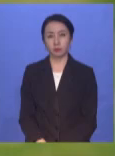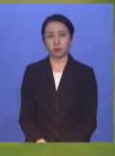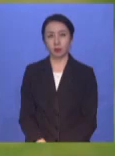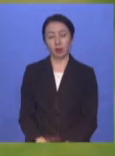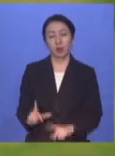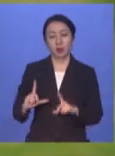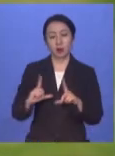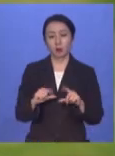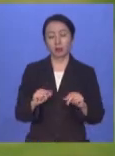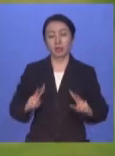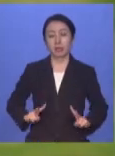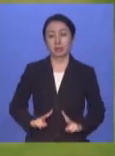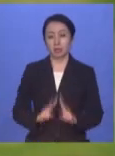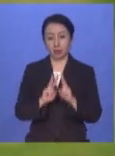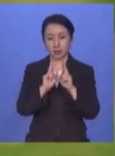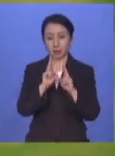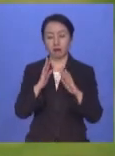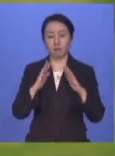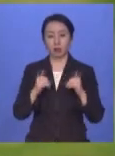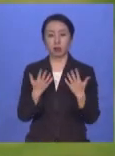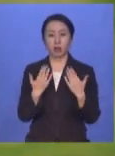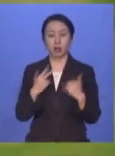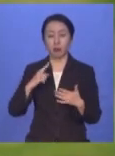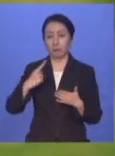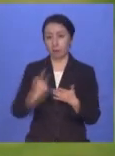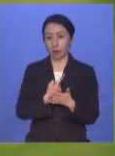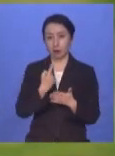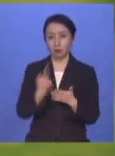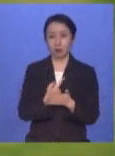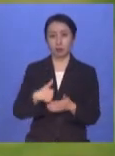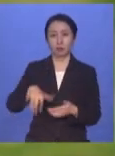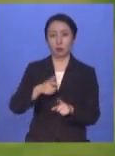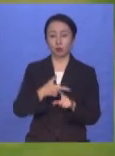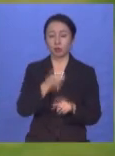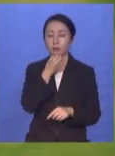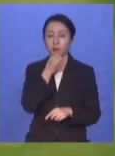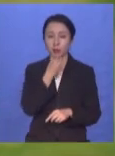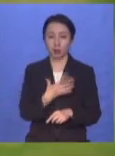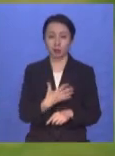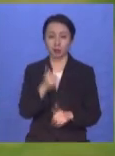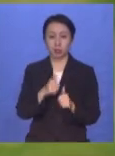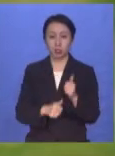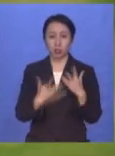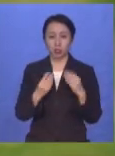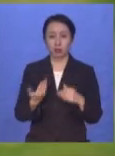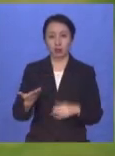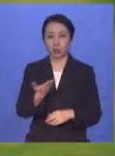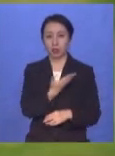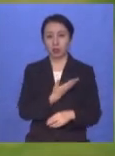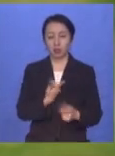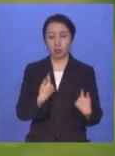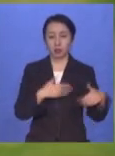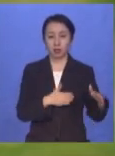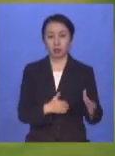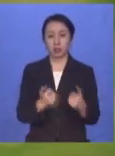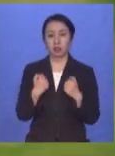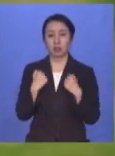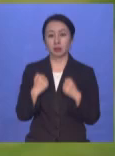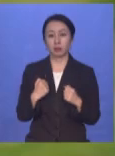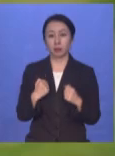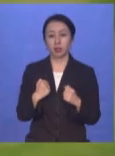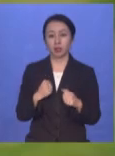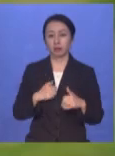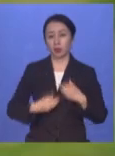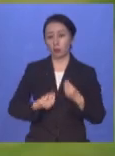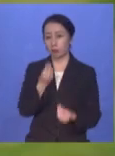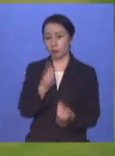Я приехала из Астаны. В лагере отдыхаю впервые. Все очень понравилось. Ежедневно для нас организовывали спортивные эстафеты.